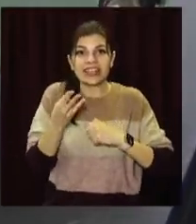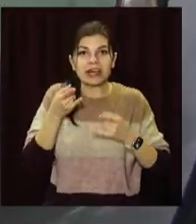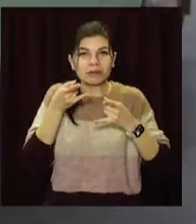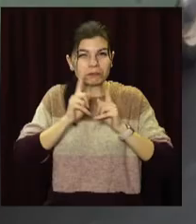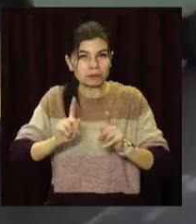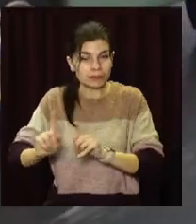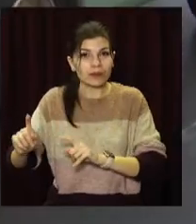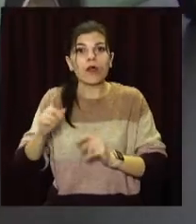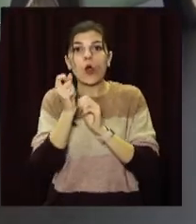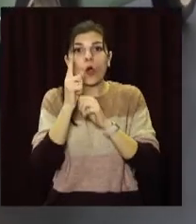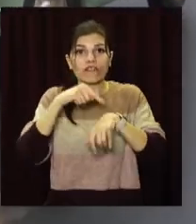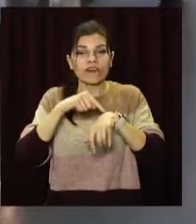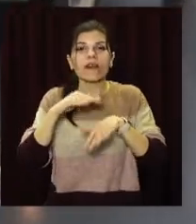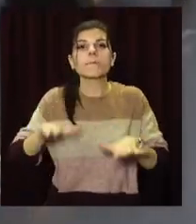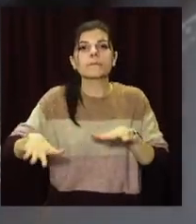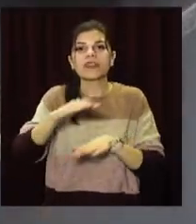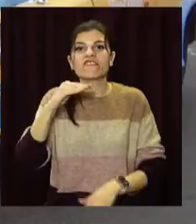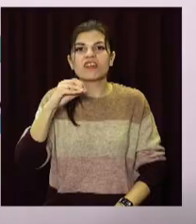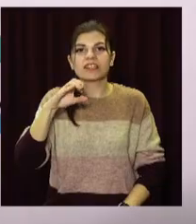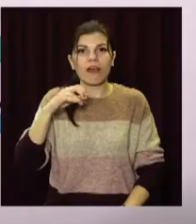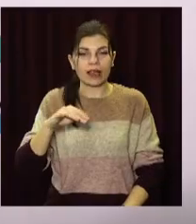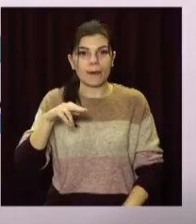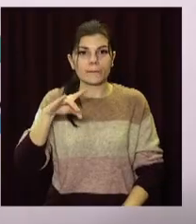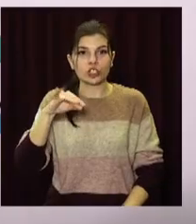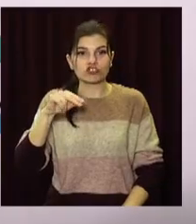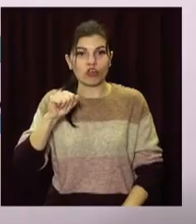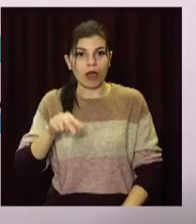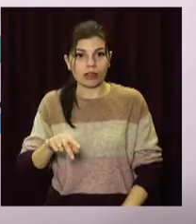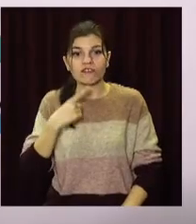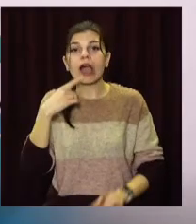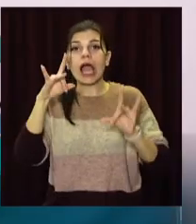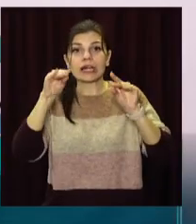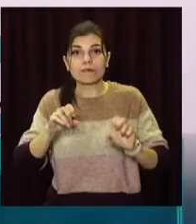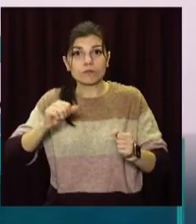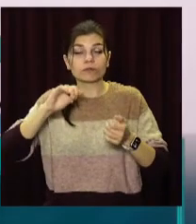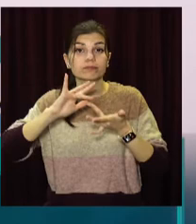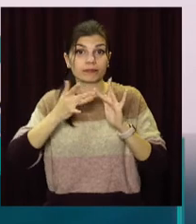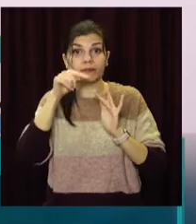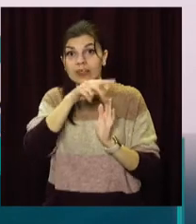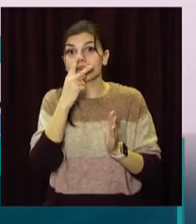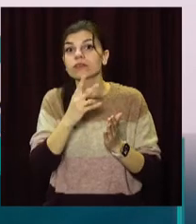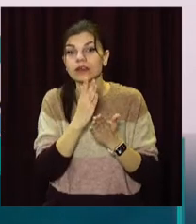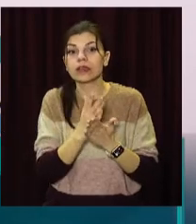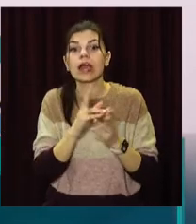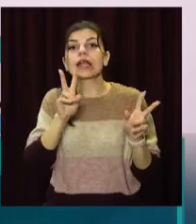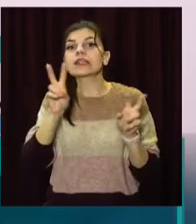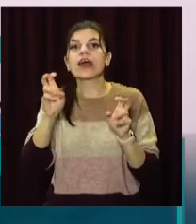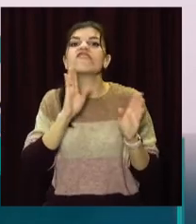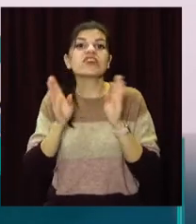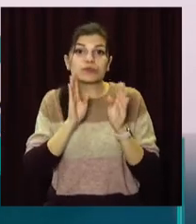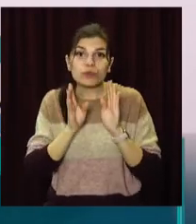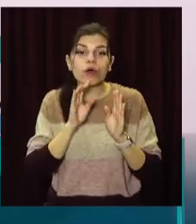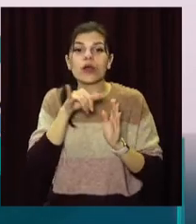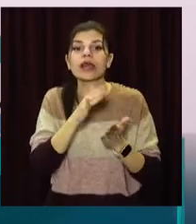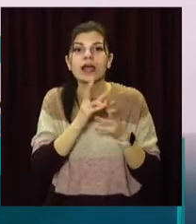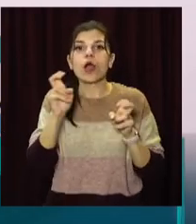об 11 на фестивальному причалі. Регистрироваться можно в социальных сетях, то есть в теме Facebook